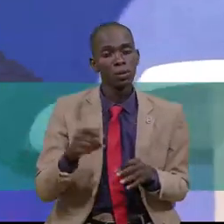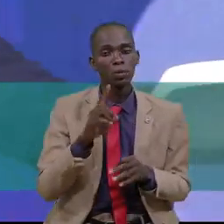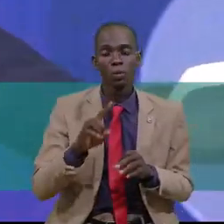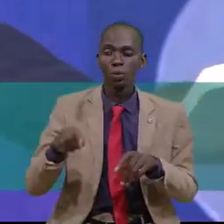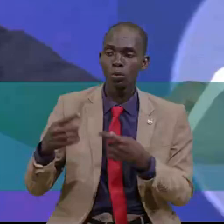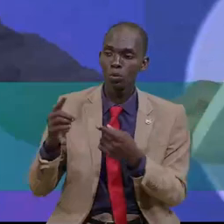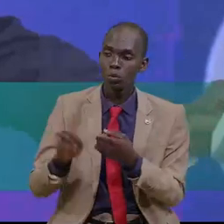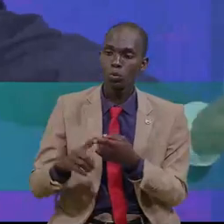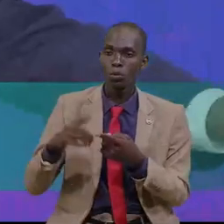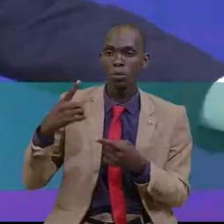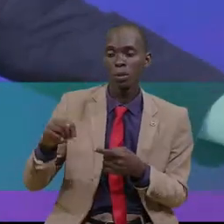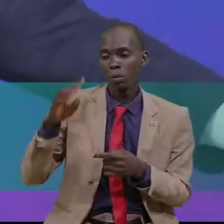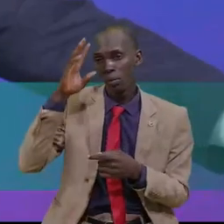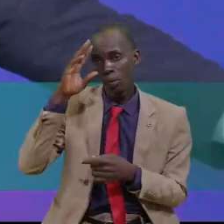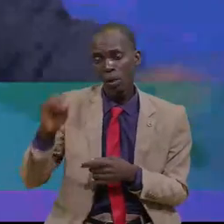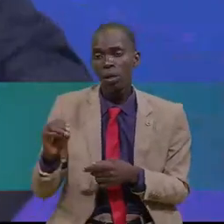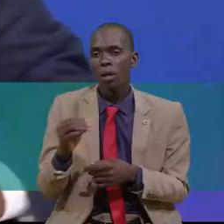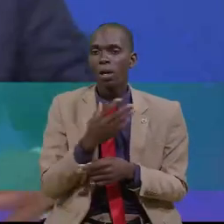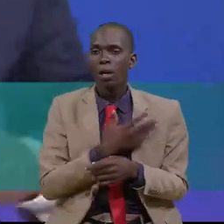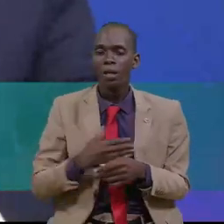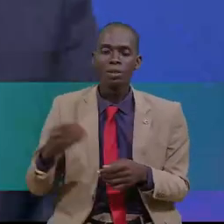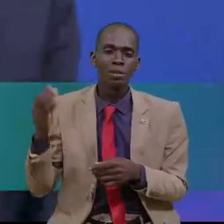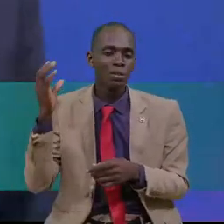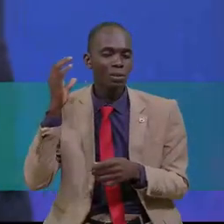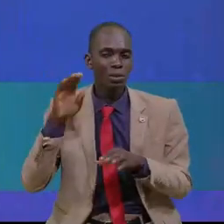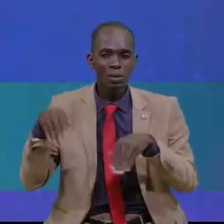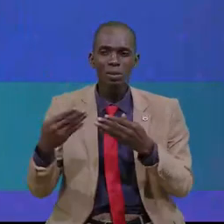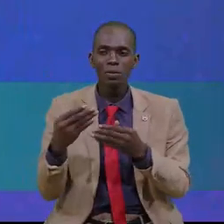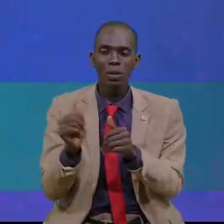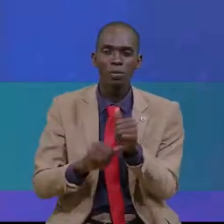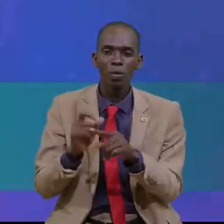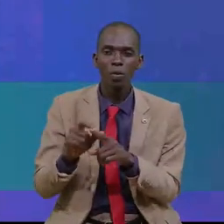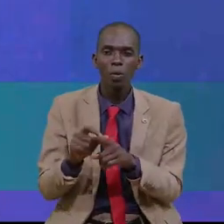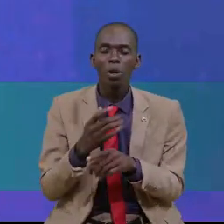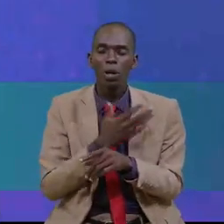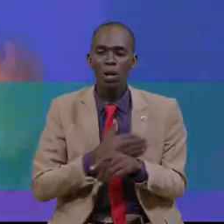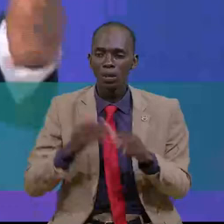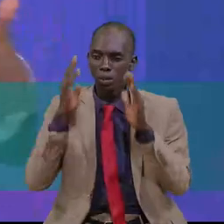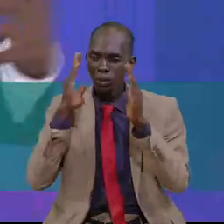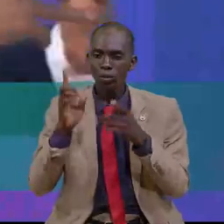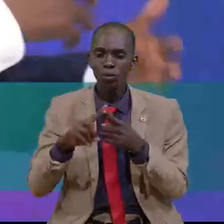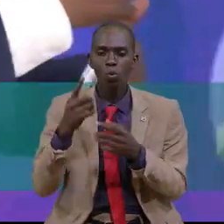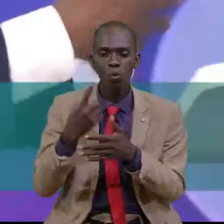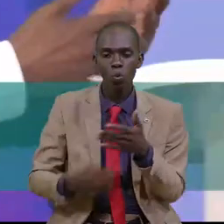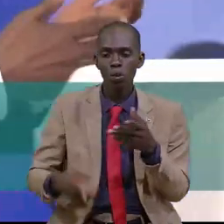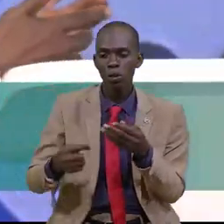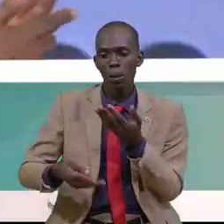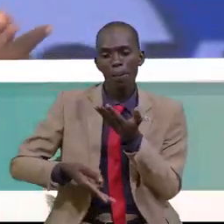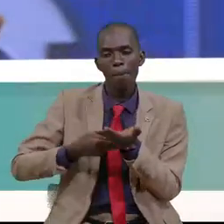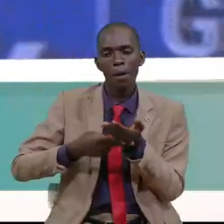écoute attentivement à toute parole et il prête attention à ce que le